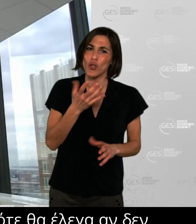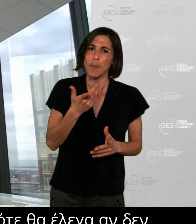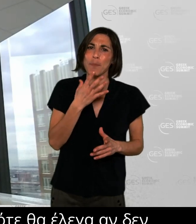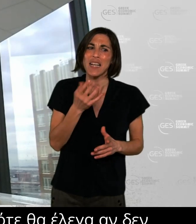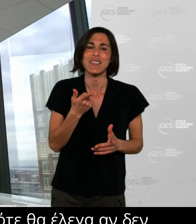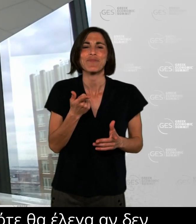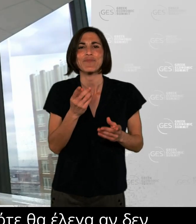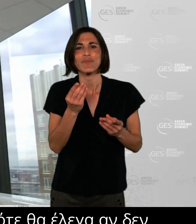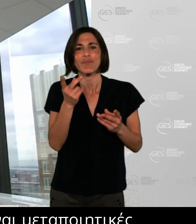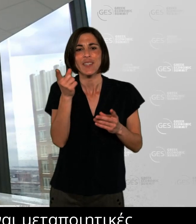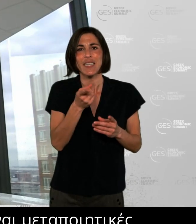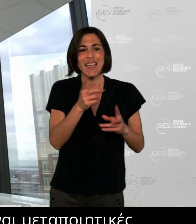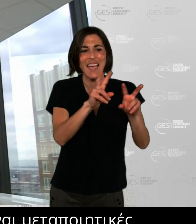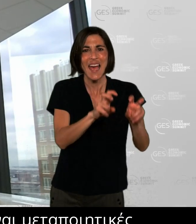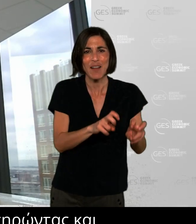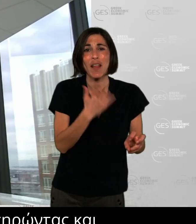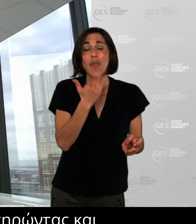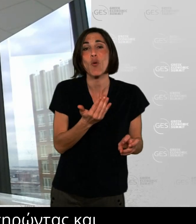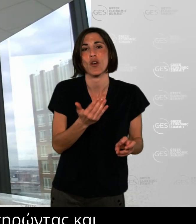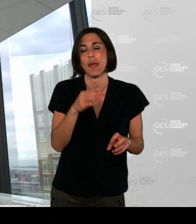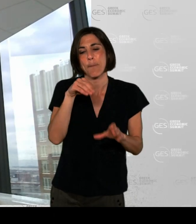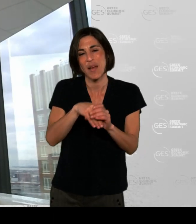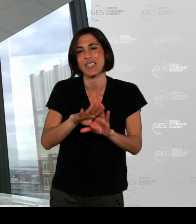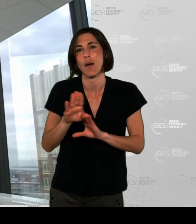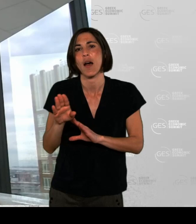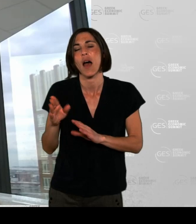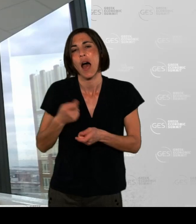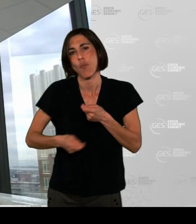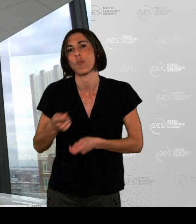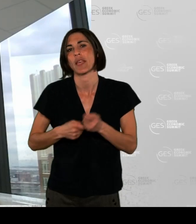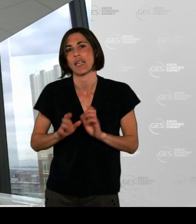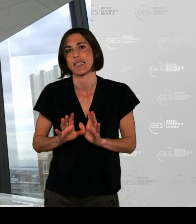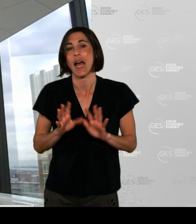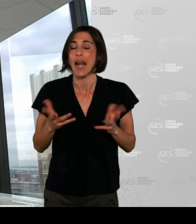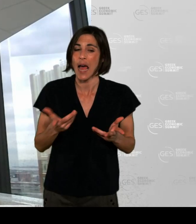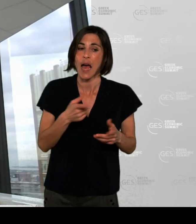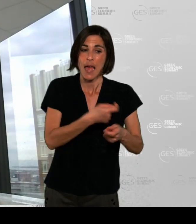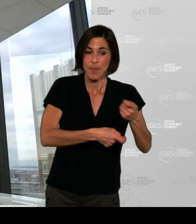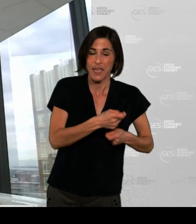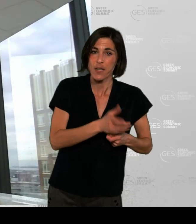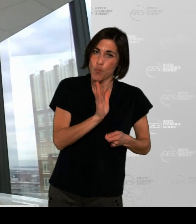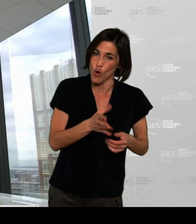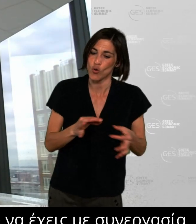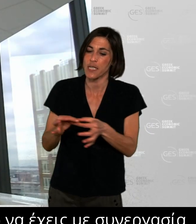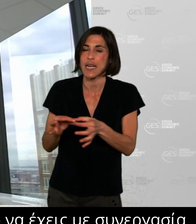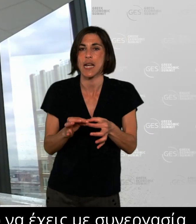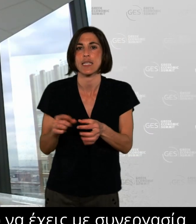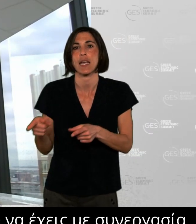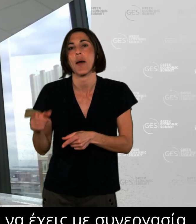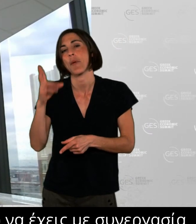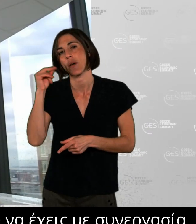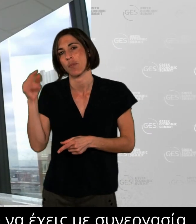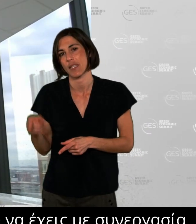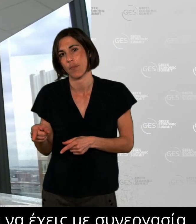να έχεις βασική έρευνα μέσα από τις επιχειρήσεις. Αλλά μπορεί να έχεις με συνεργασία με τα πανεπιστήμια. Οπότε νομίζω αυτό θα είναι και το νούμερο